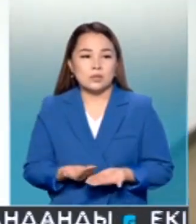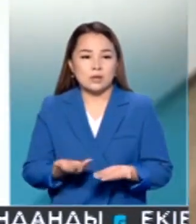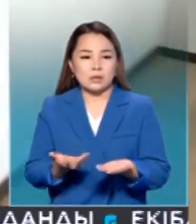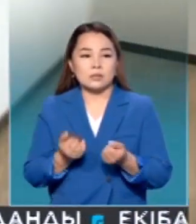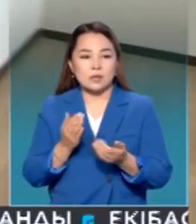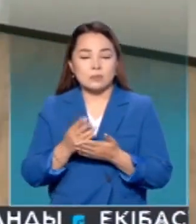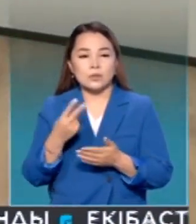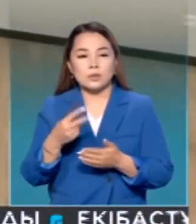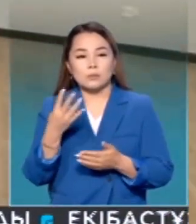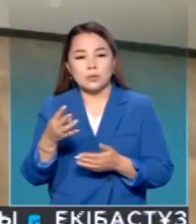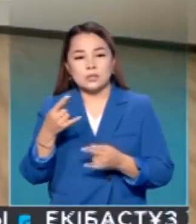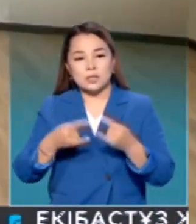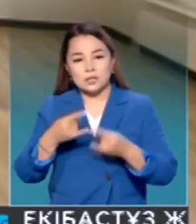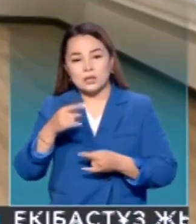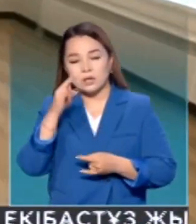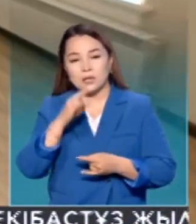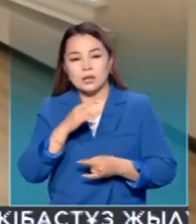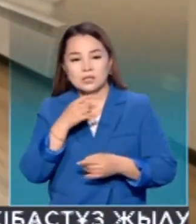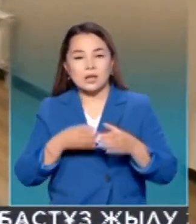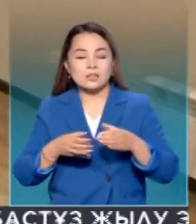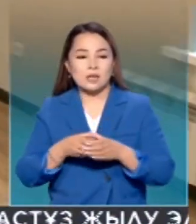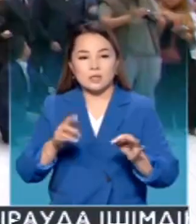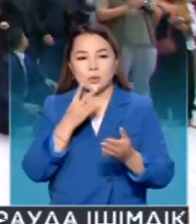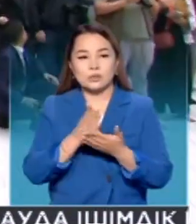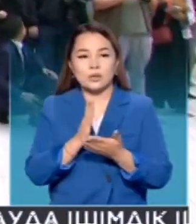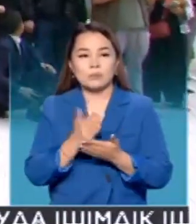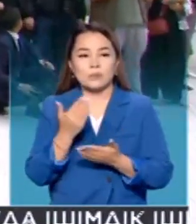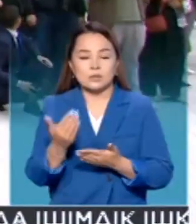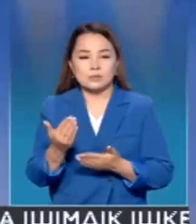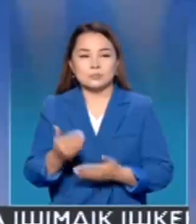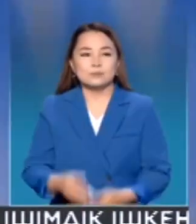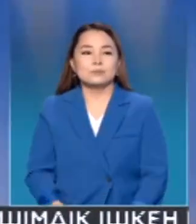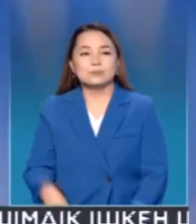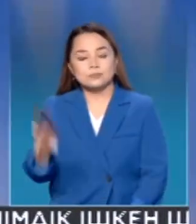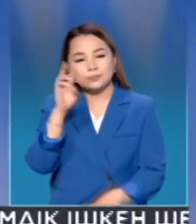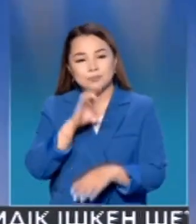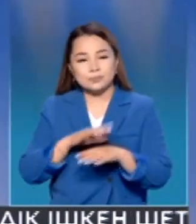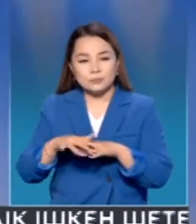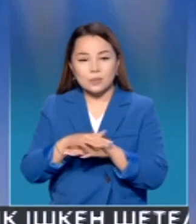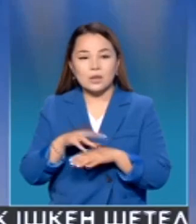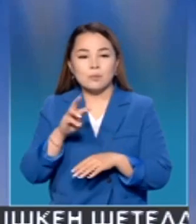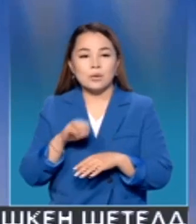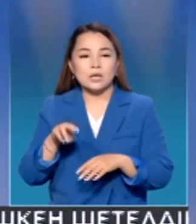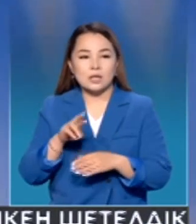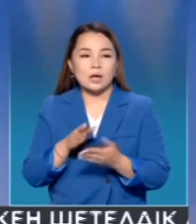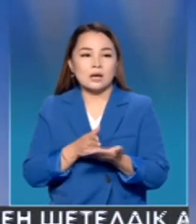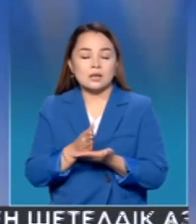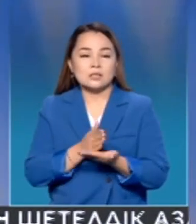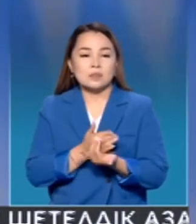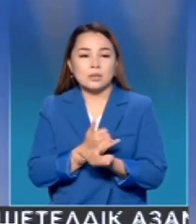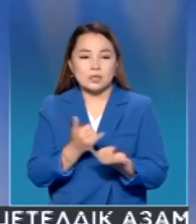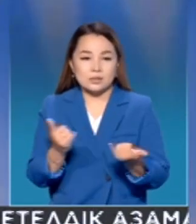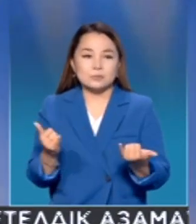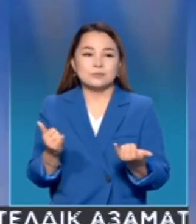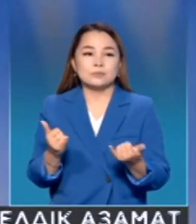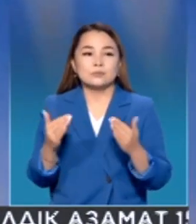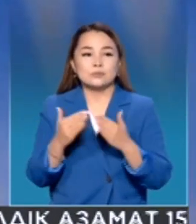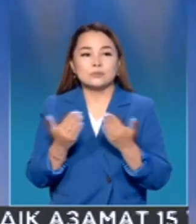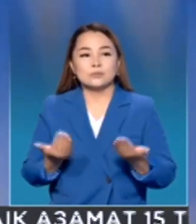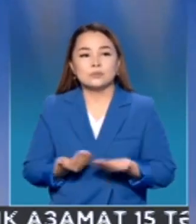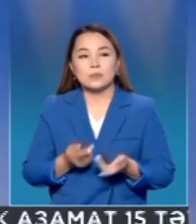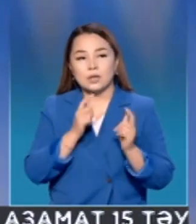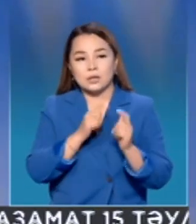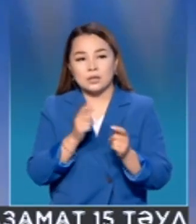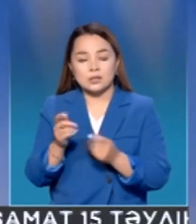24-ті Қазақстан телерадио корпорациясының қызметкерлері. Мемлекеттік медианың қызметкерлеріне пәтер